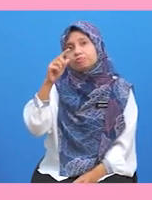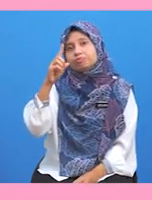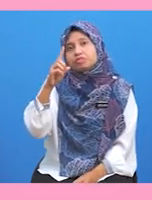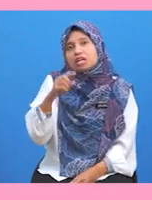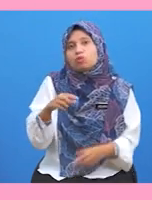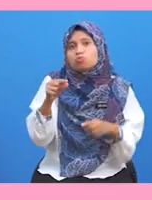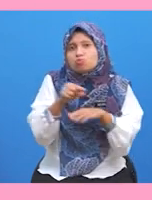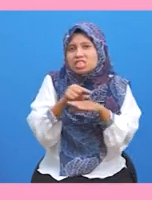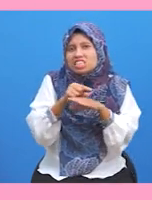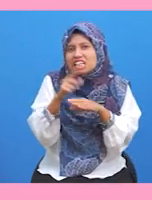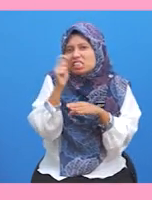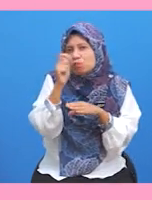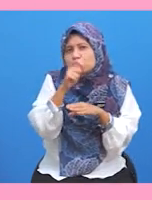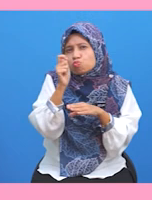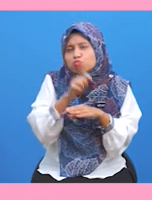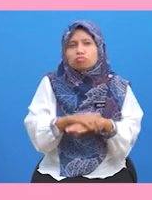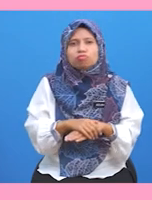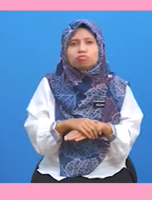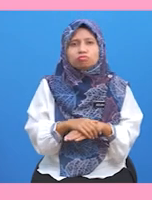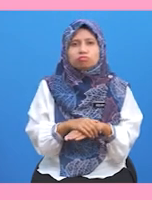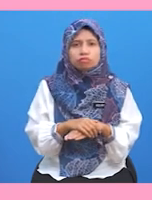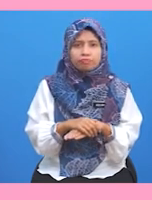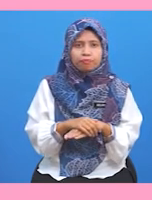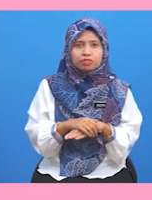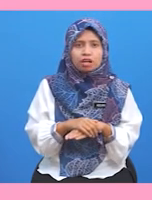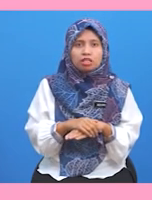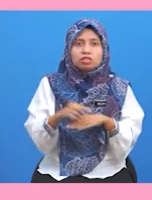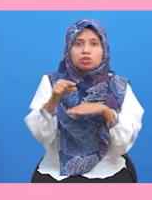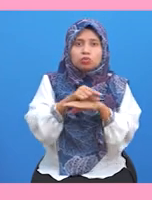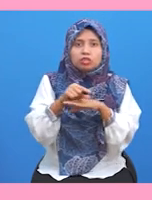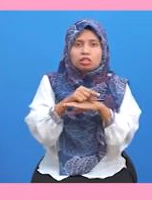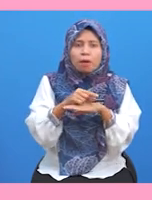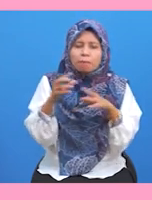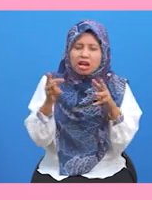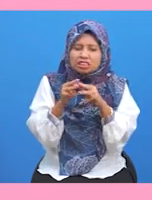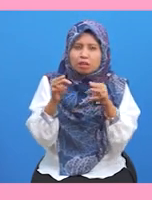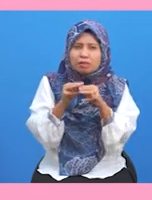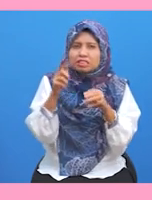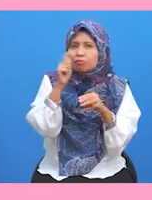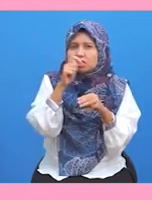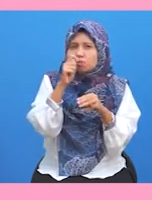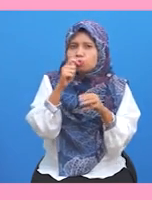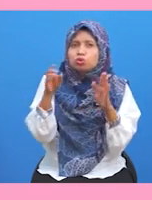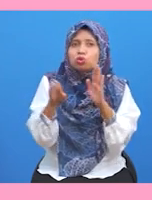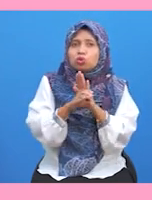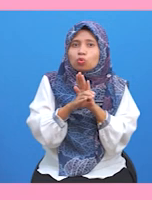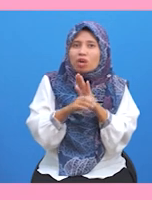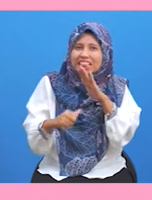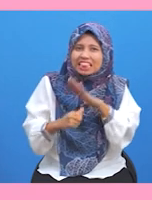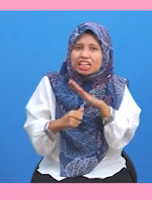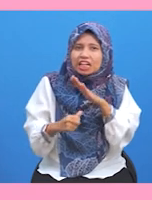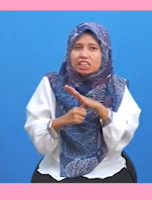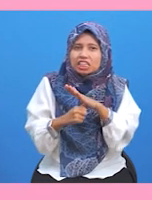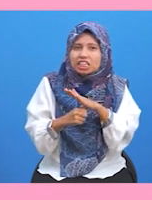menggunakan muslihat. Gerard T. McBrien menggunakan pelbagai muslihat seperti